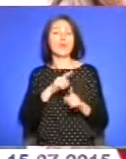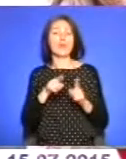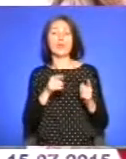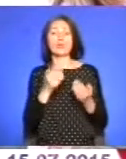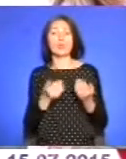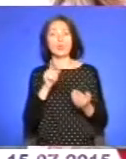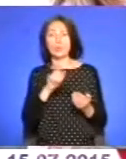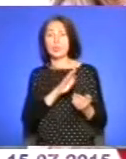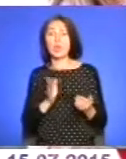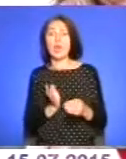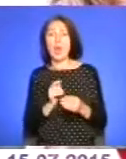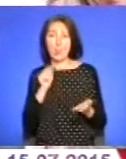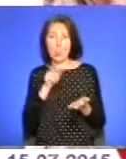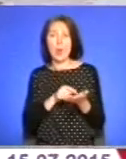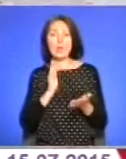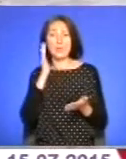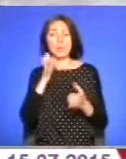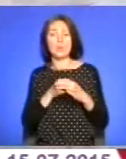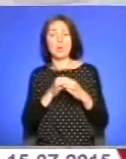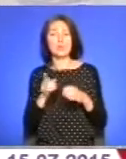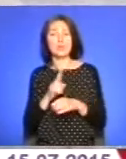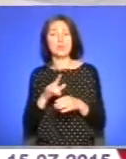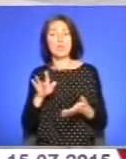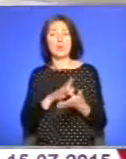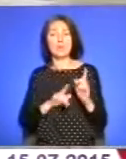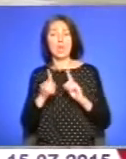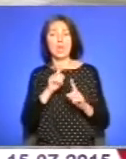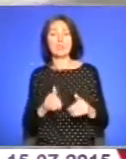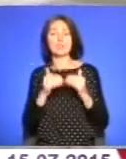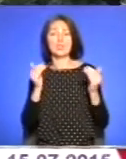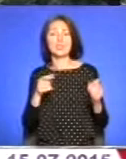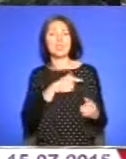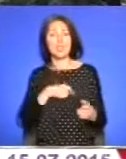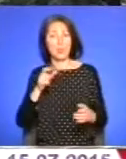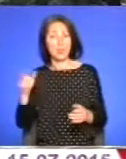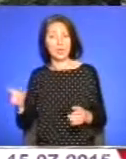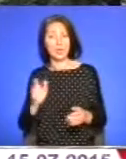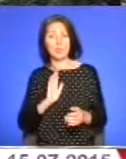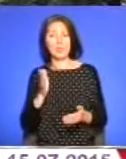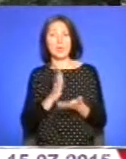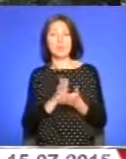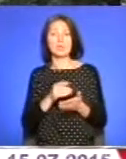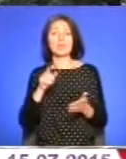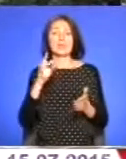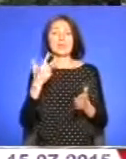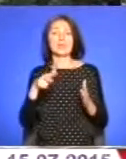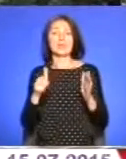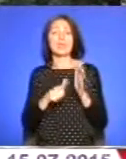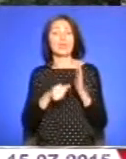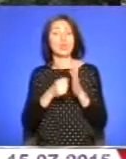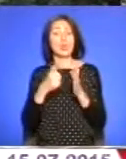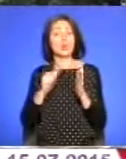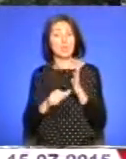політична партія. Крім того, у Тернопільській міській раді побільшає депутатів. Будемо мати з 36 до 60, ну, практично два